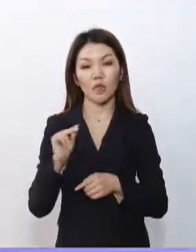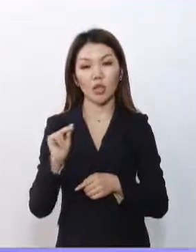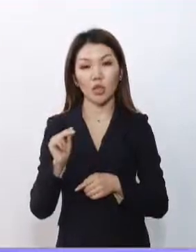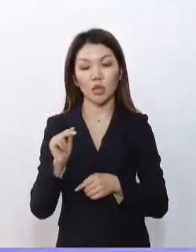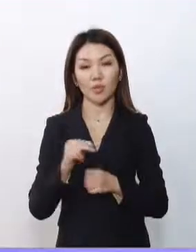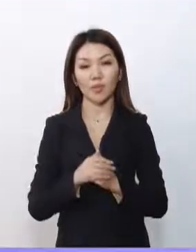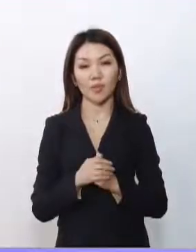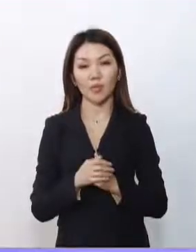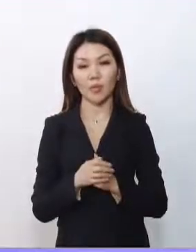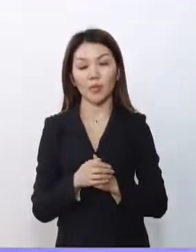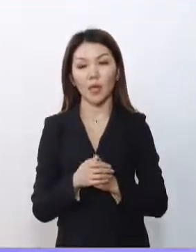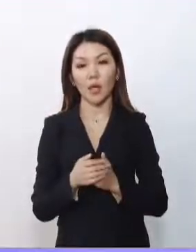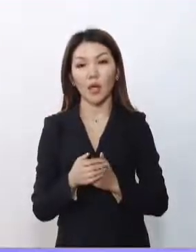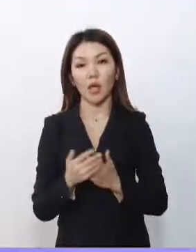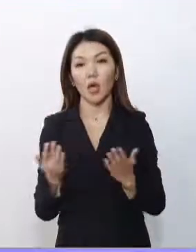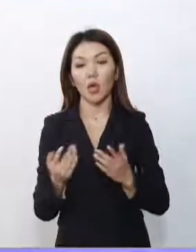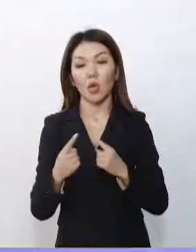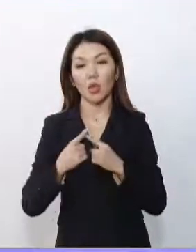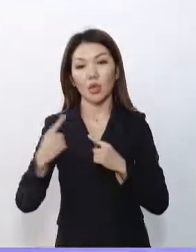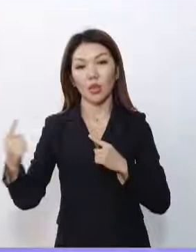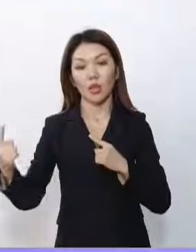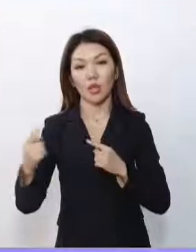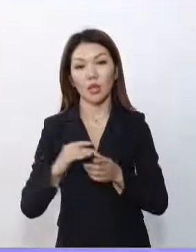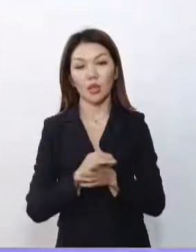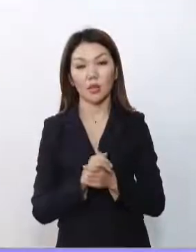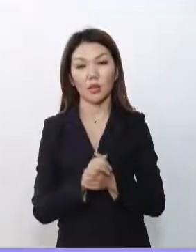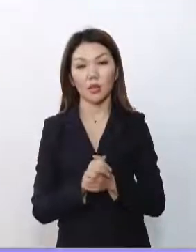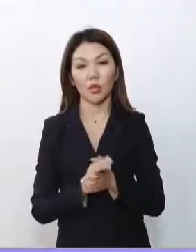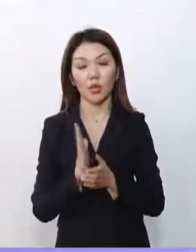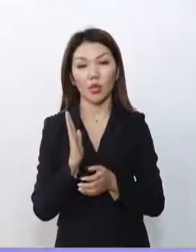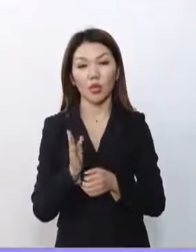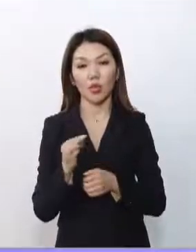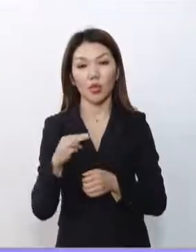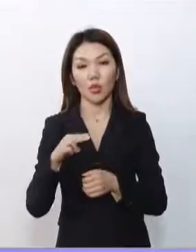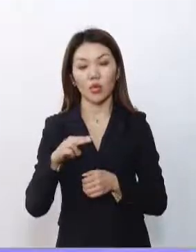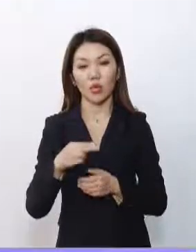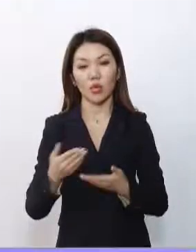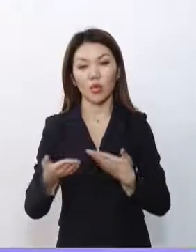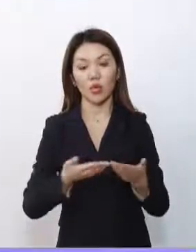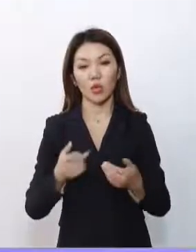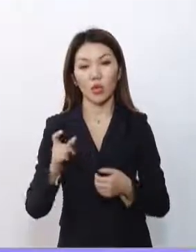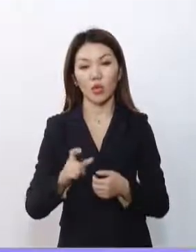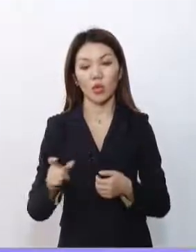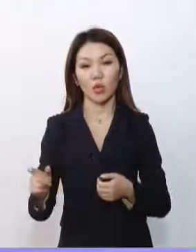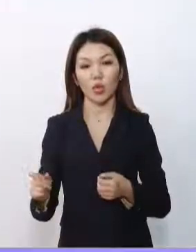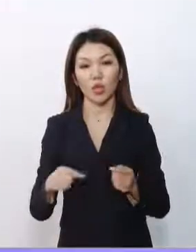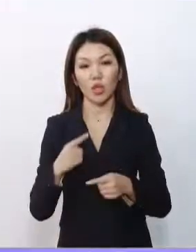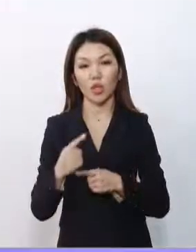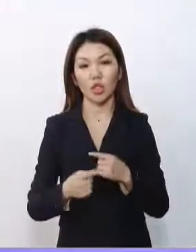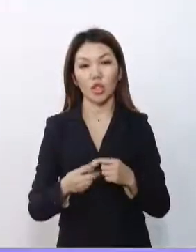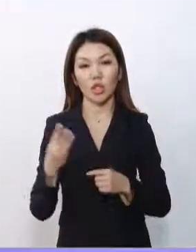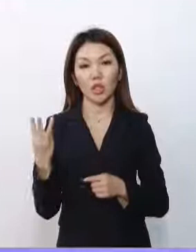на таком расстоянии друг от друга будут пешеход и через три часа